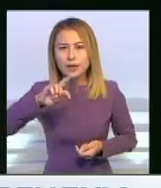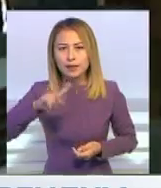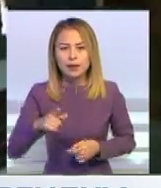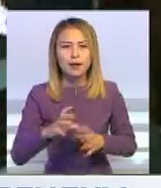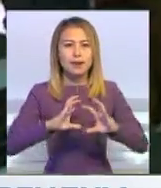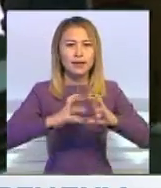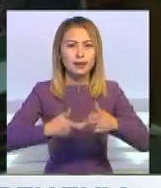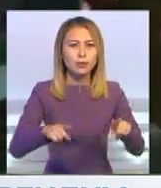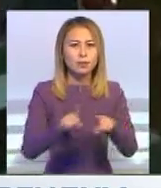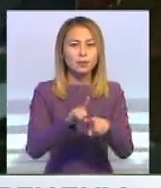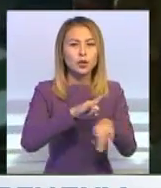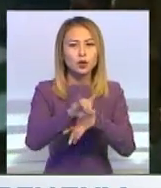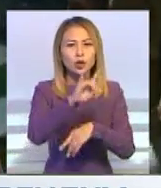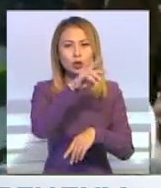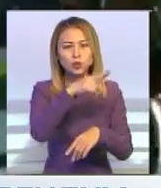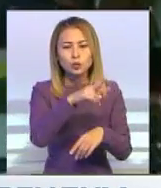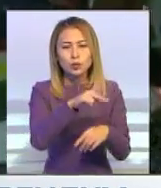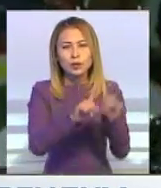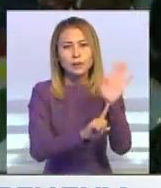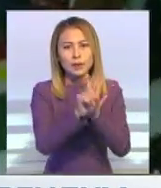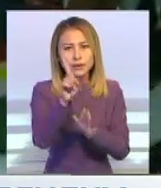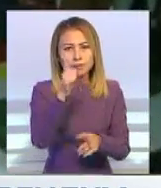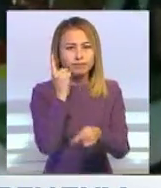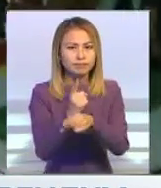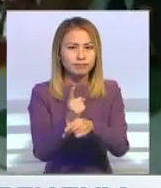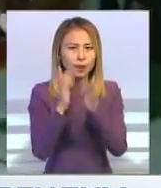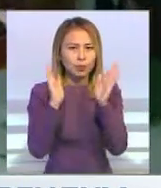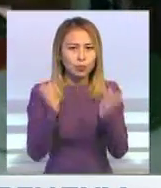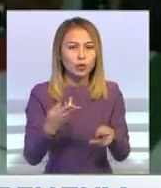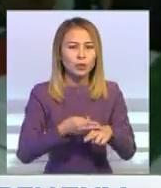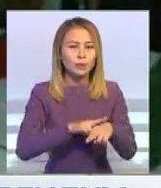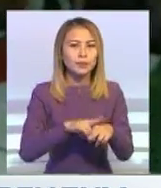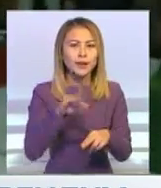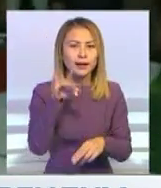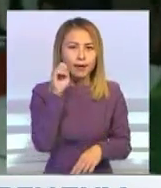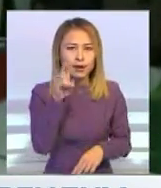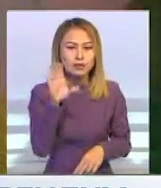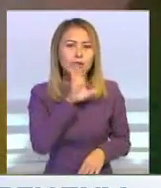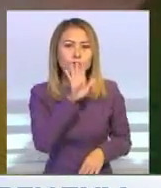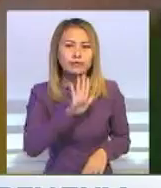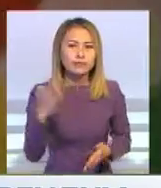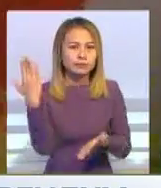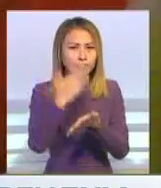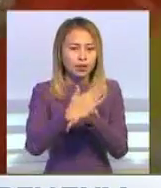халықаралық рейстерге жұмадан бастап тыйым салмақ. Күрд автономиялық аймағы Ирактың